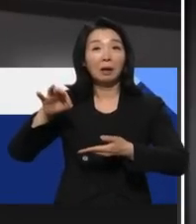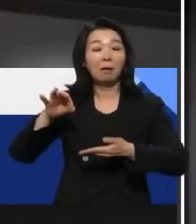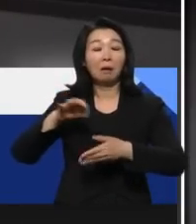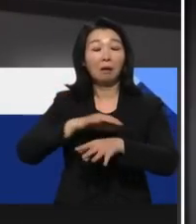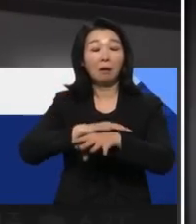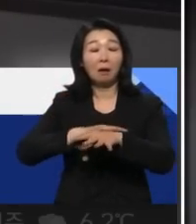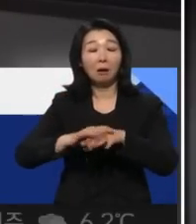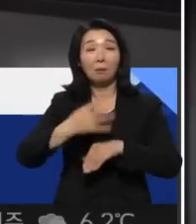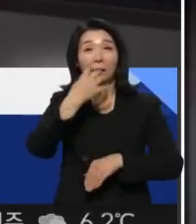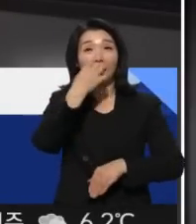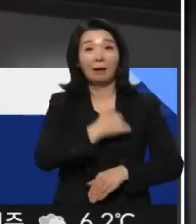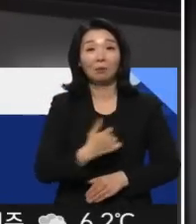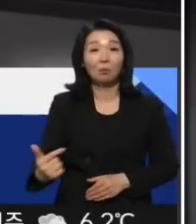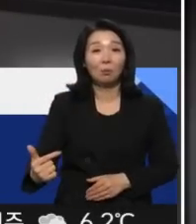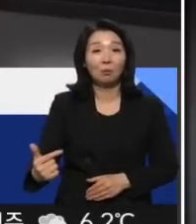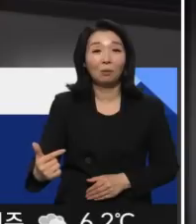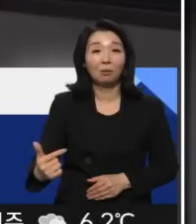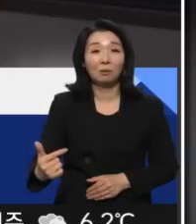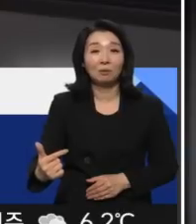한꺼번에 많이 갖추고 예.